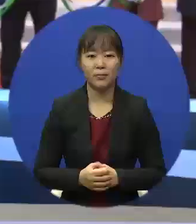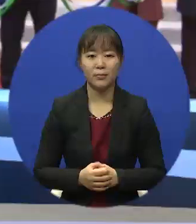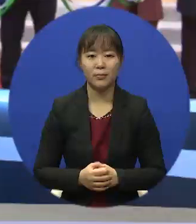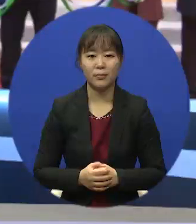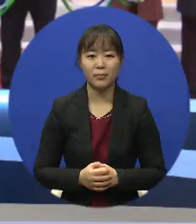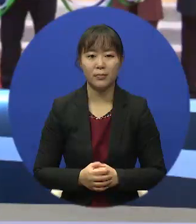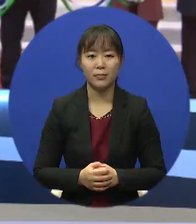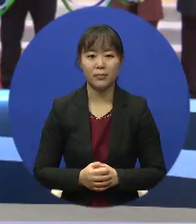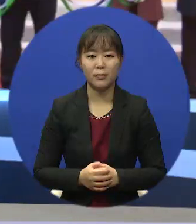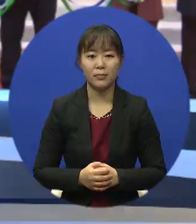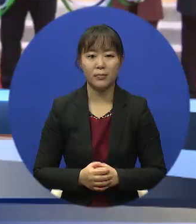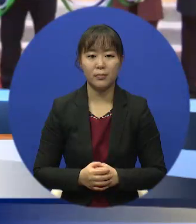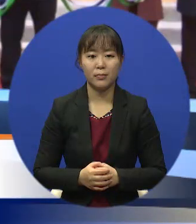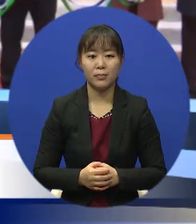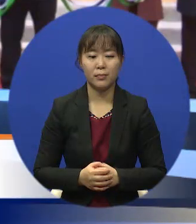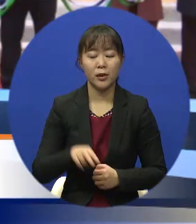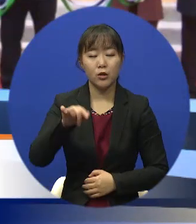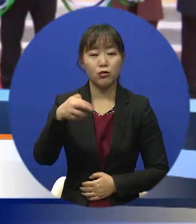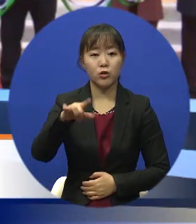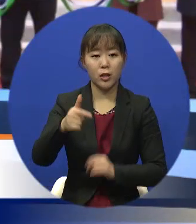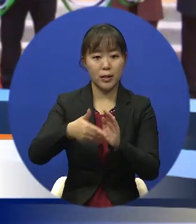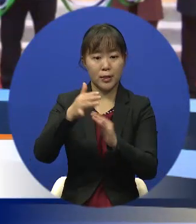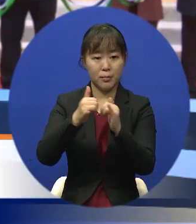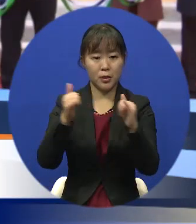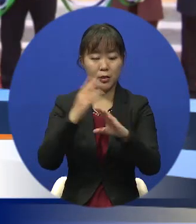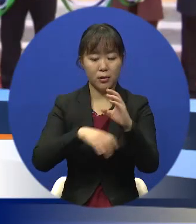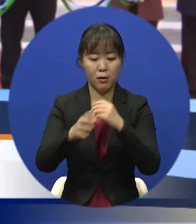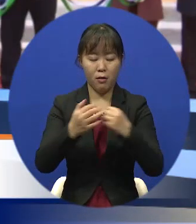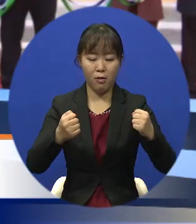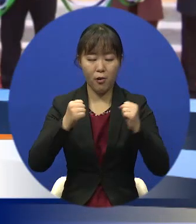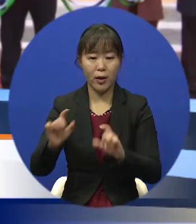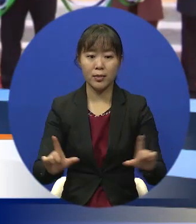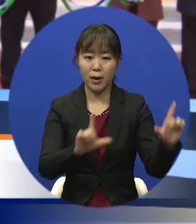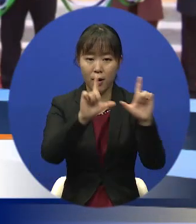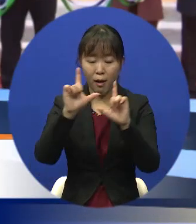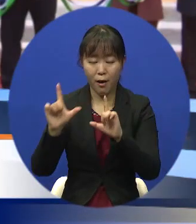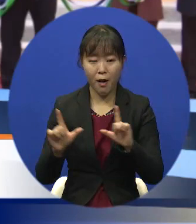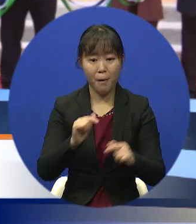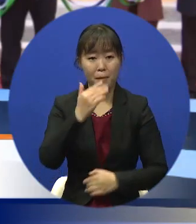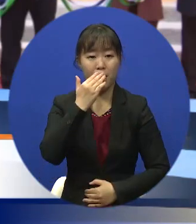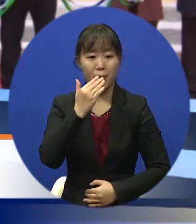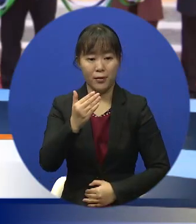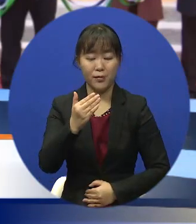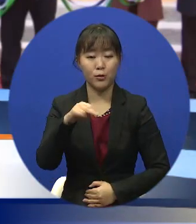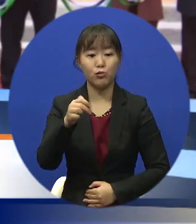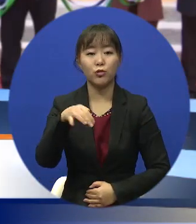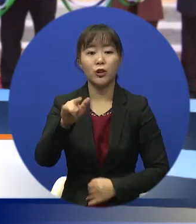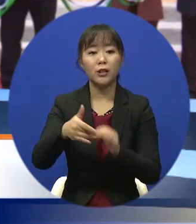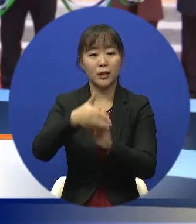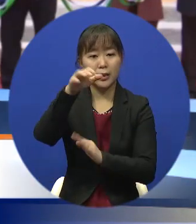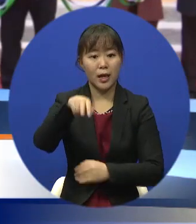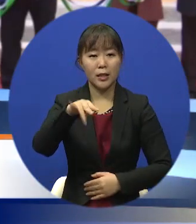순천 시민들이 보다 건강한 삶을 살 수 있게 됐습니다. 순천시의